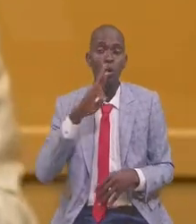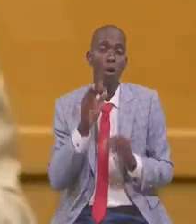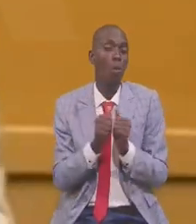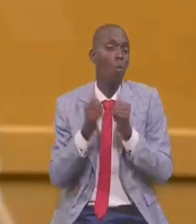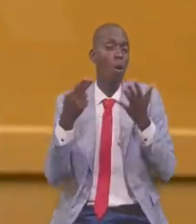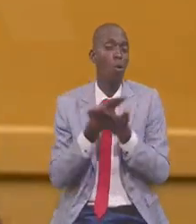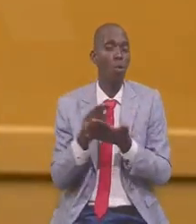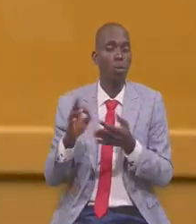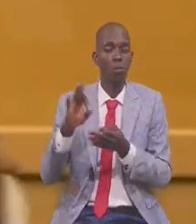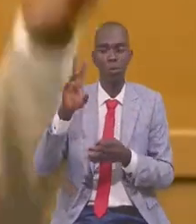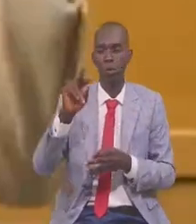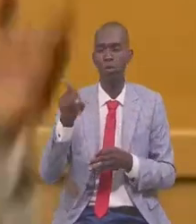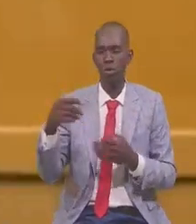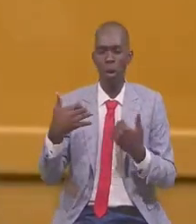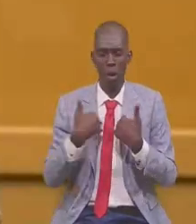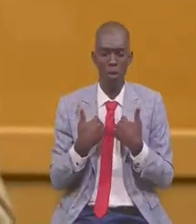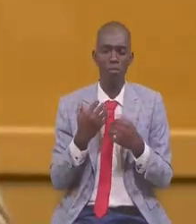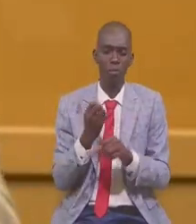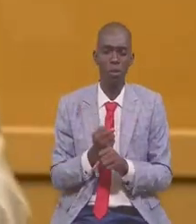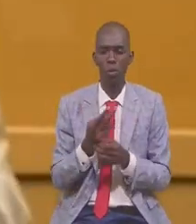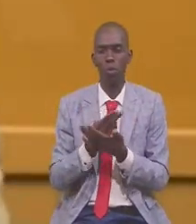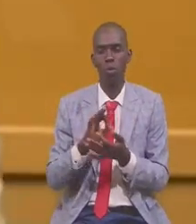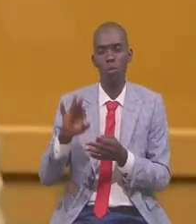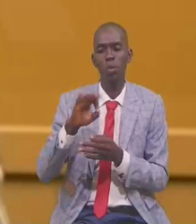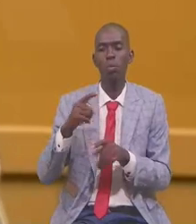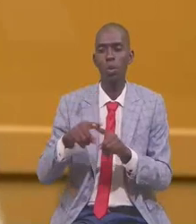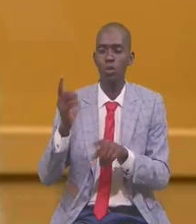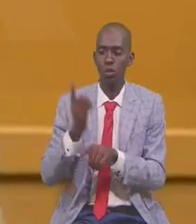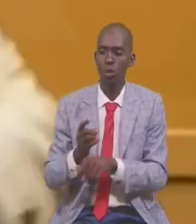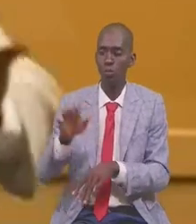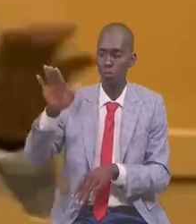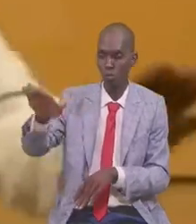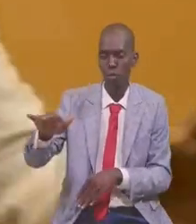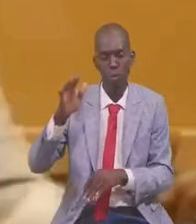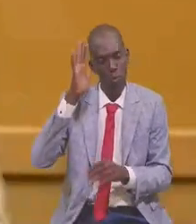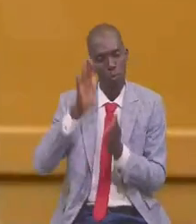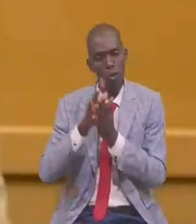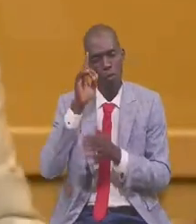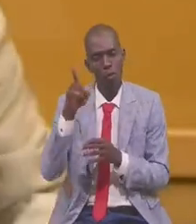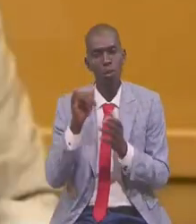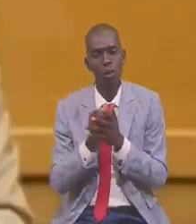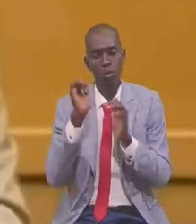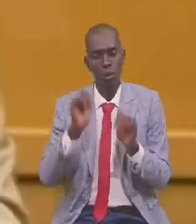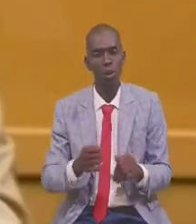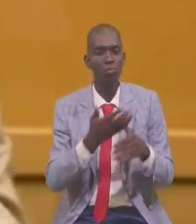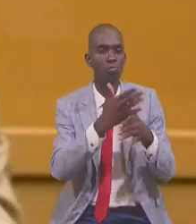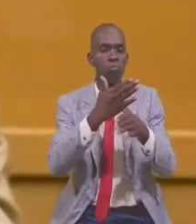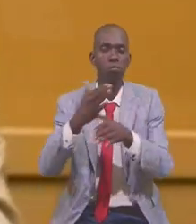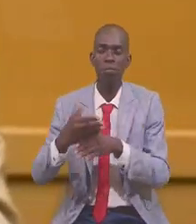nous vous imposons les mains afin que vous puissiez distribuer la nourriture dans l'assemblée locale.